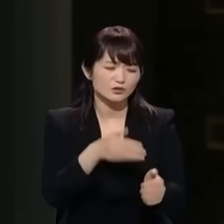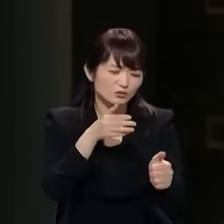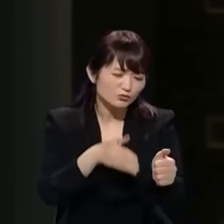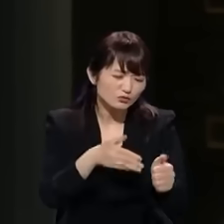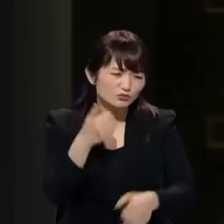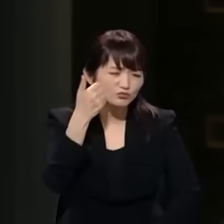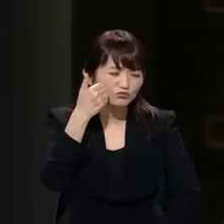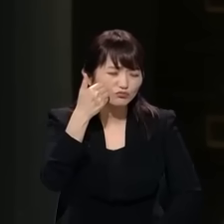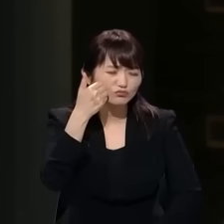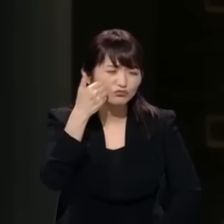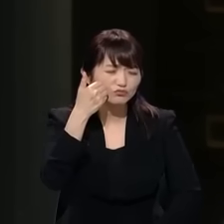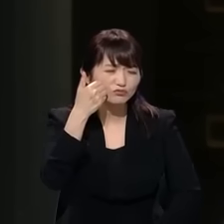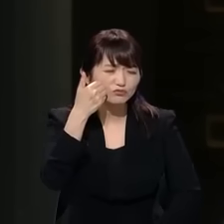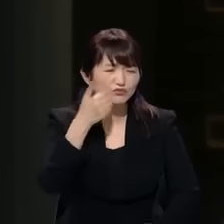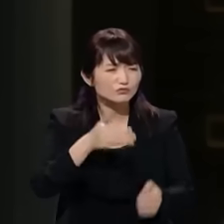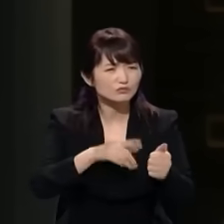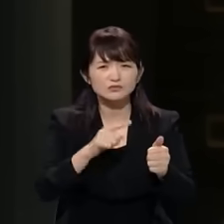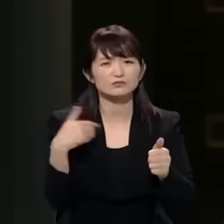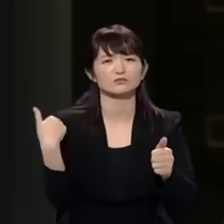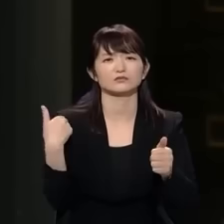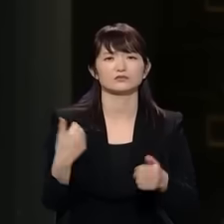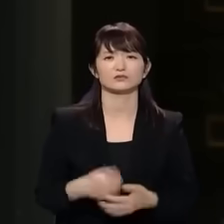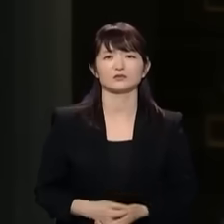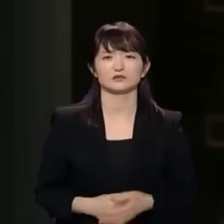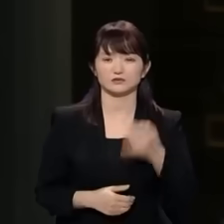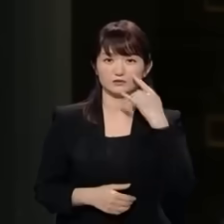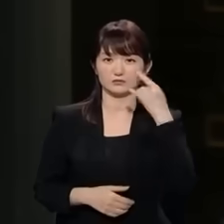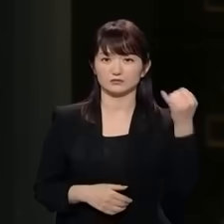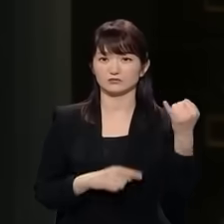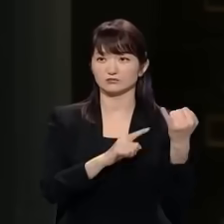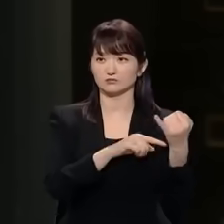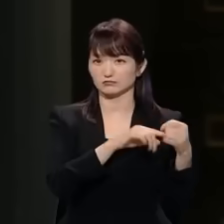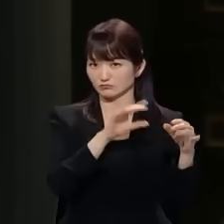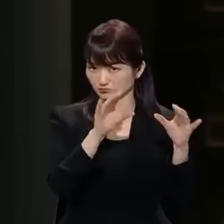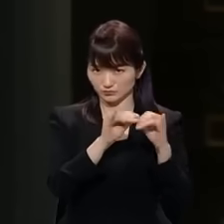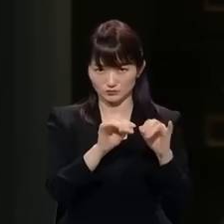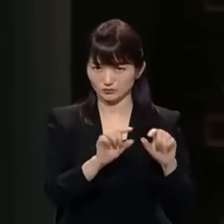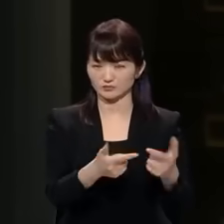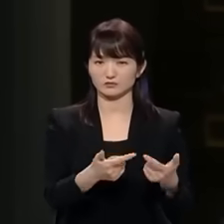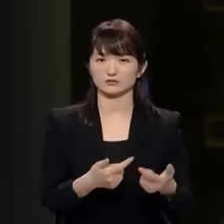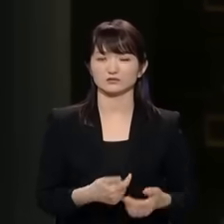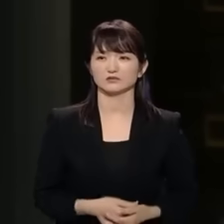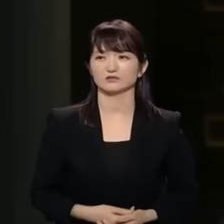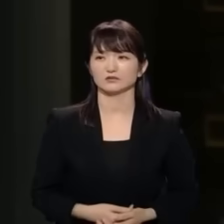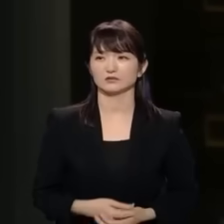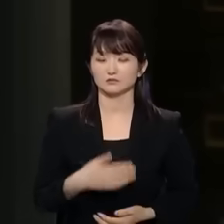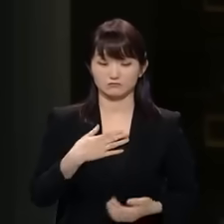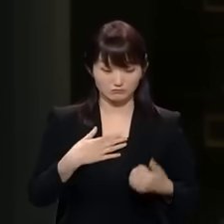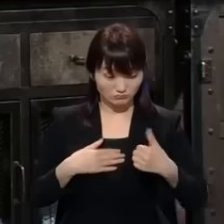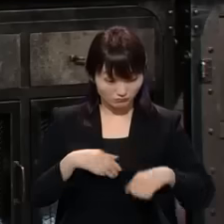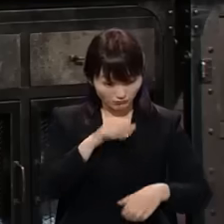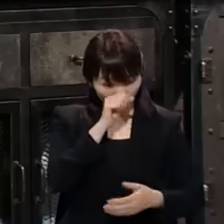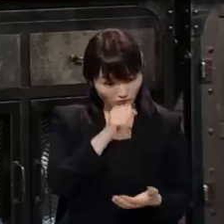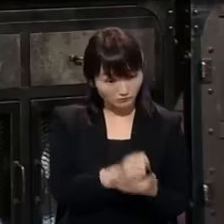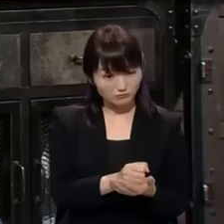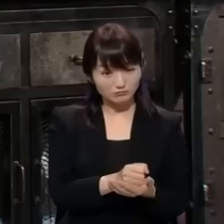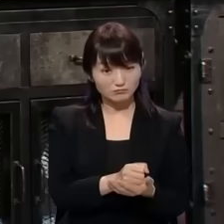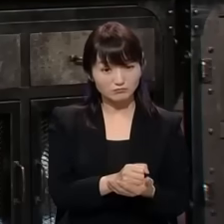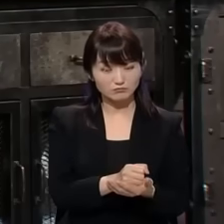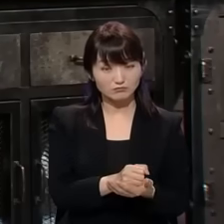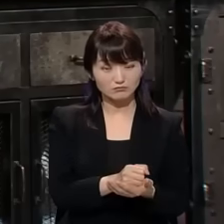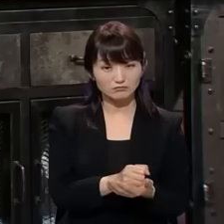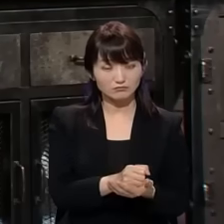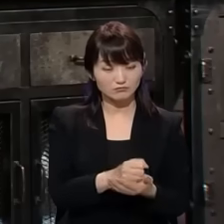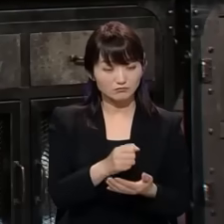누가 누구한테 사정을 하는지 모르겠어요. 자, 그런데 이 학부모가 동의하지 않고 있습니다. 내 아이는 정상이다라고